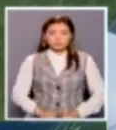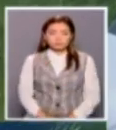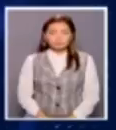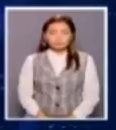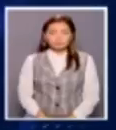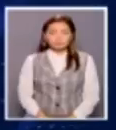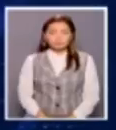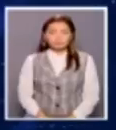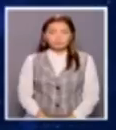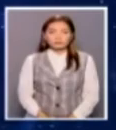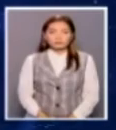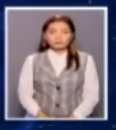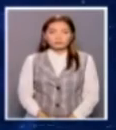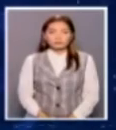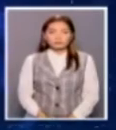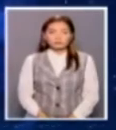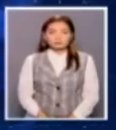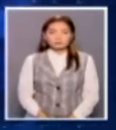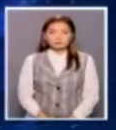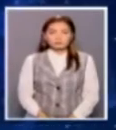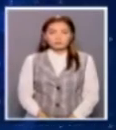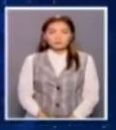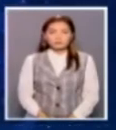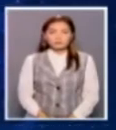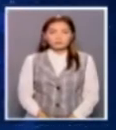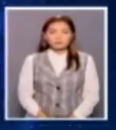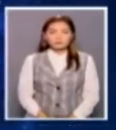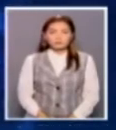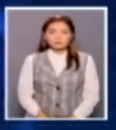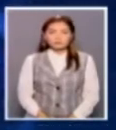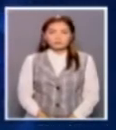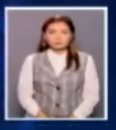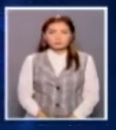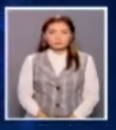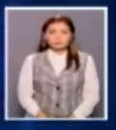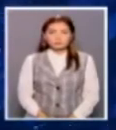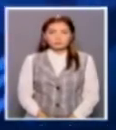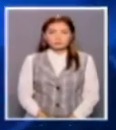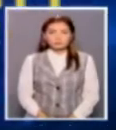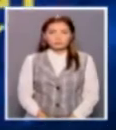сөзсіз. Сәуірбектен Дастан, Тілек Қабылғымаров, Атырау телеарнасы.